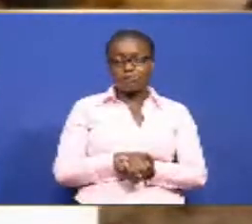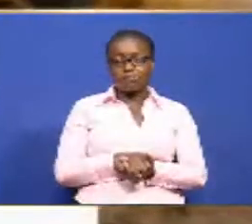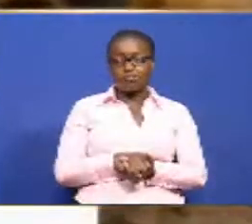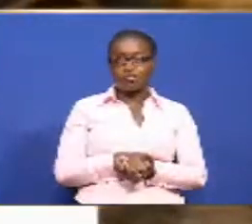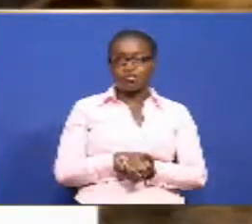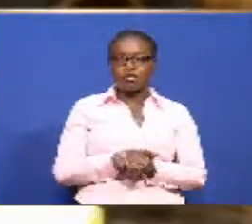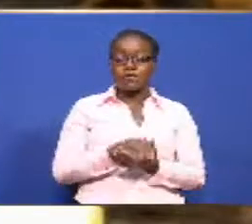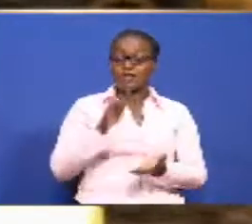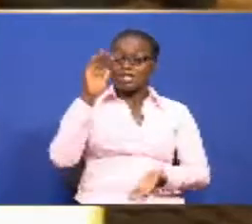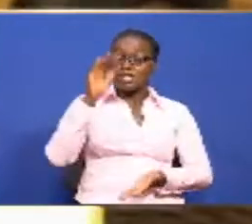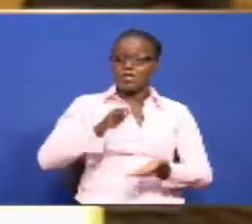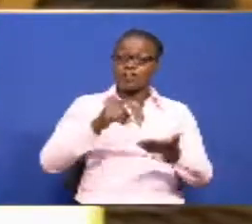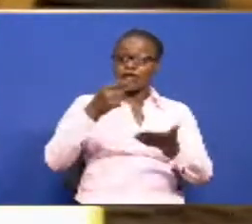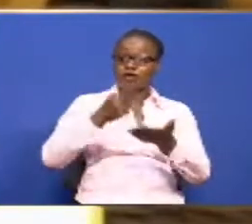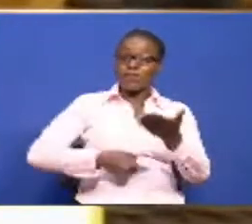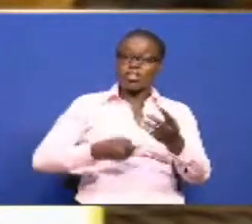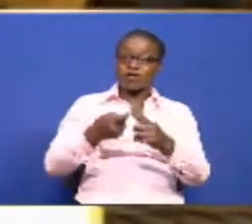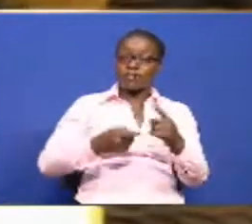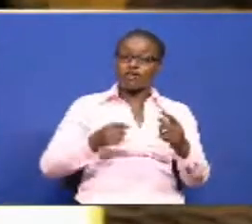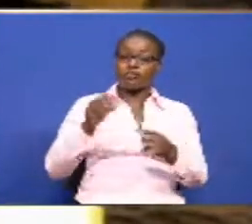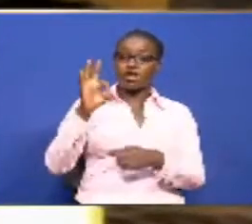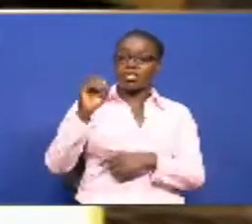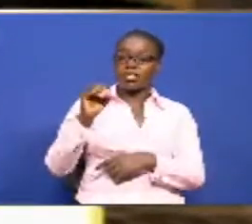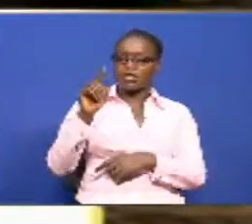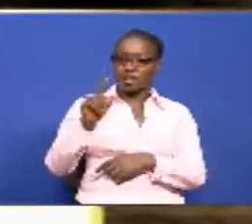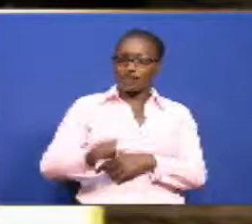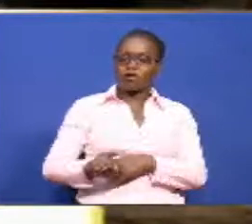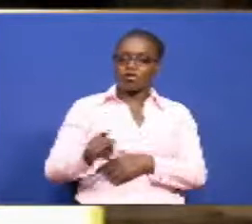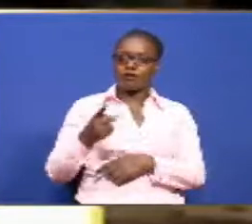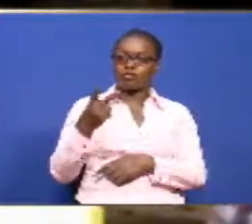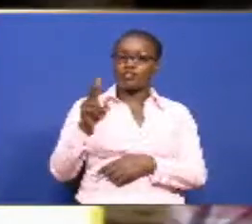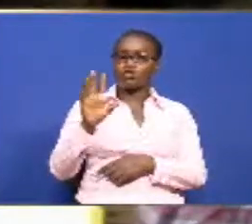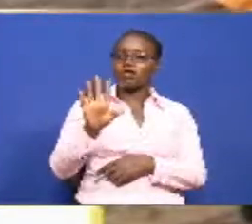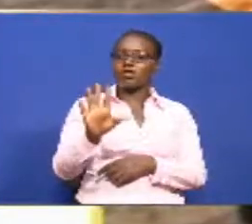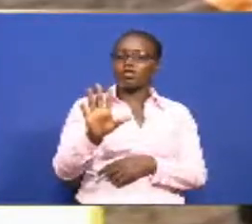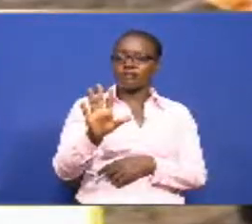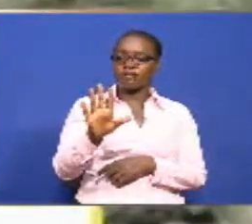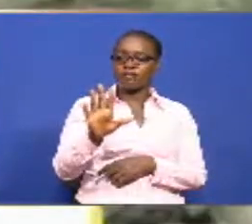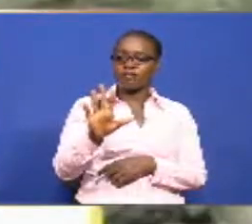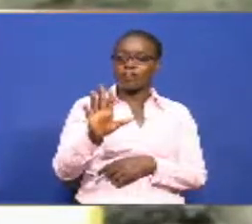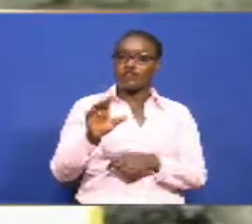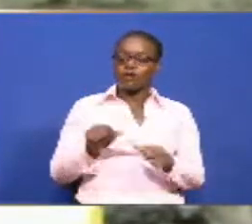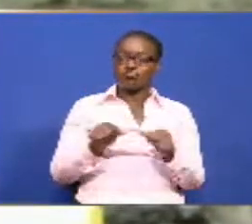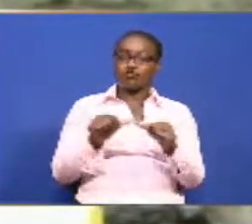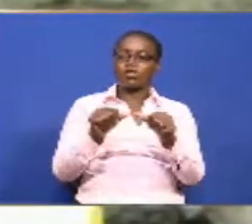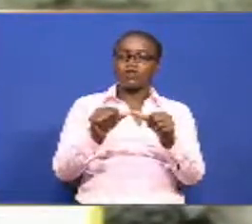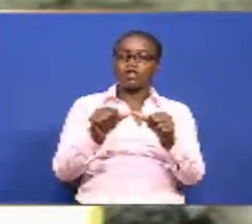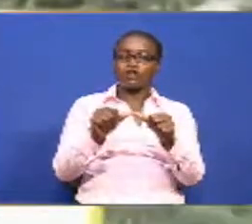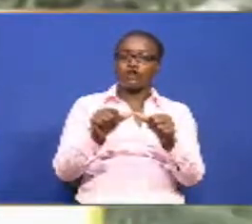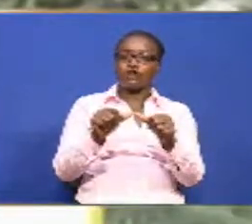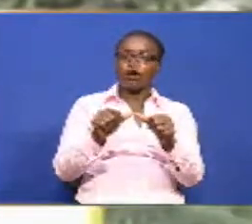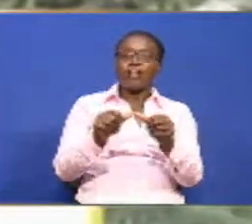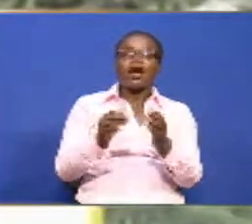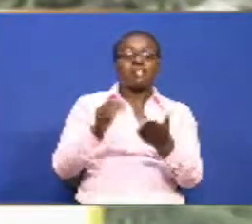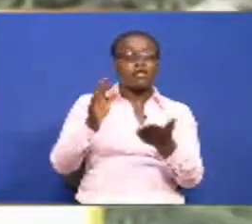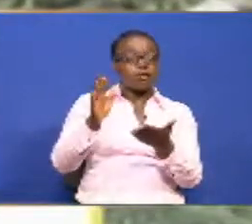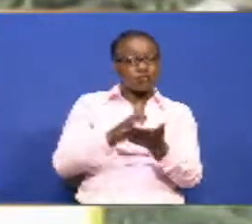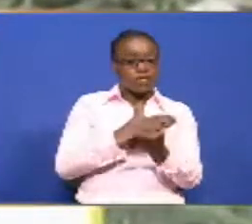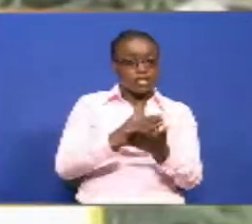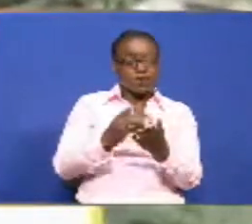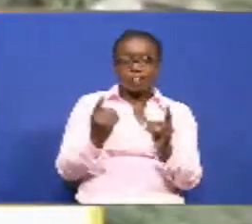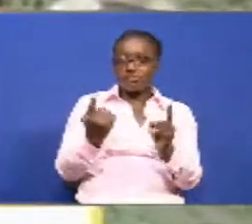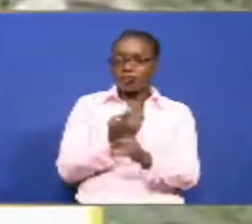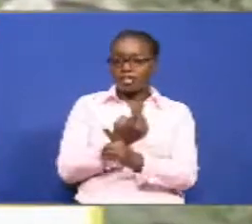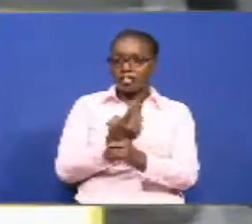Punguzo la ushuru kutoka 30% hadi 25% kudumishwa kwa muda, bajeti ya sekta kadhaa